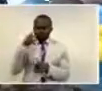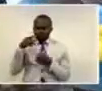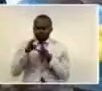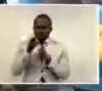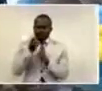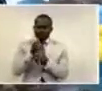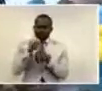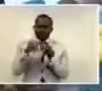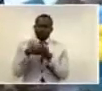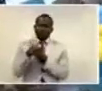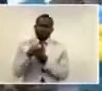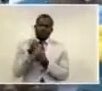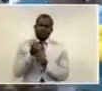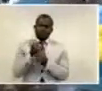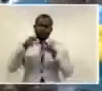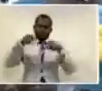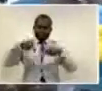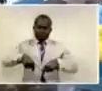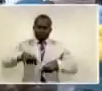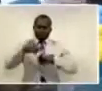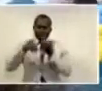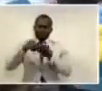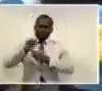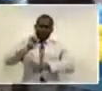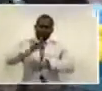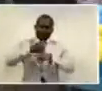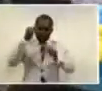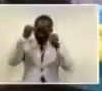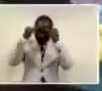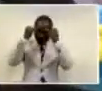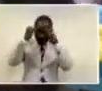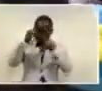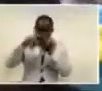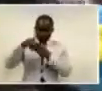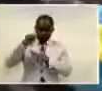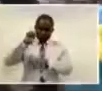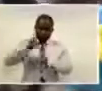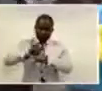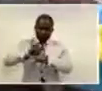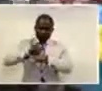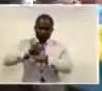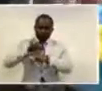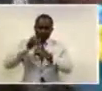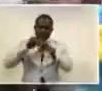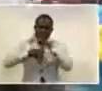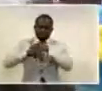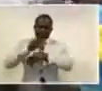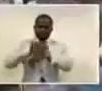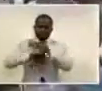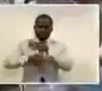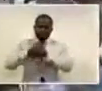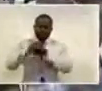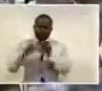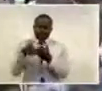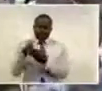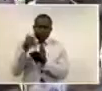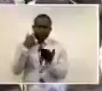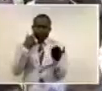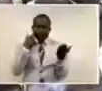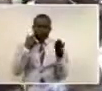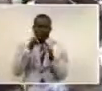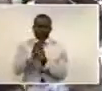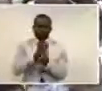babikora nako turavuga ati katubikora iwacu nibwo twashyizeho igitekerezo cyo gushyiraho uruganda nyakubahwa perezida wa repubulika ubu rugiye